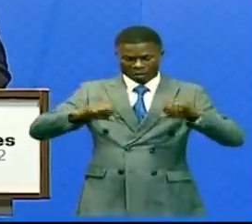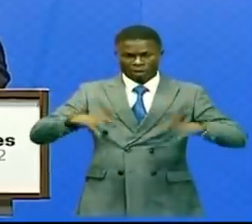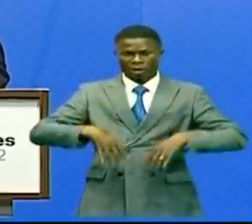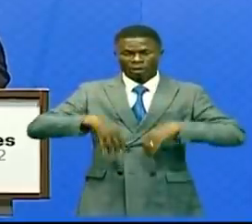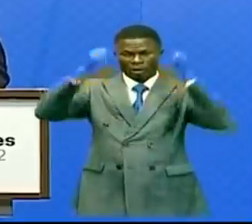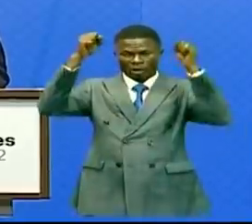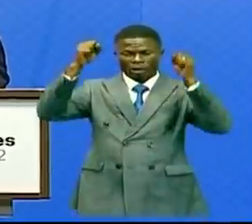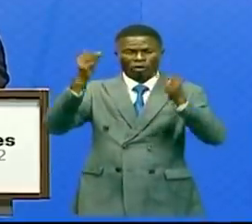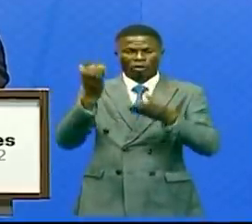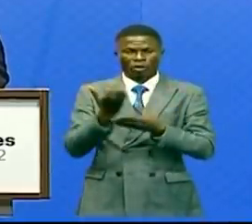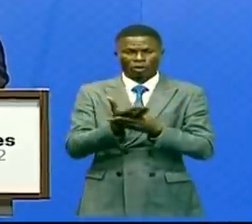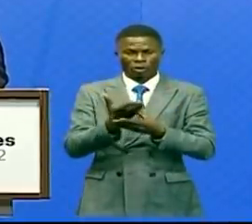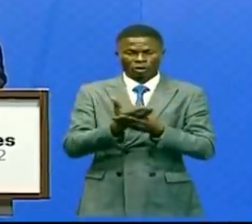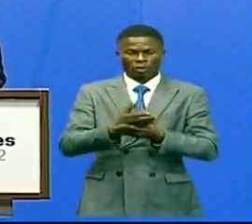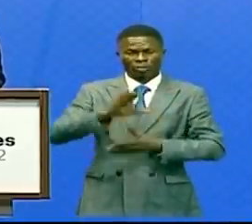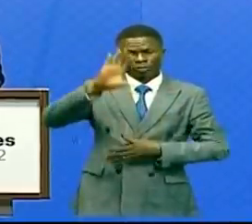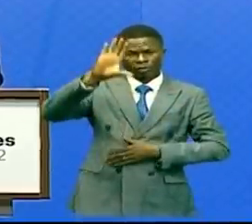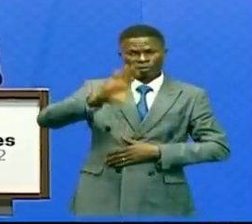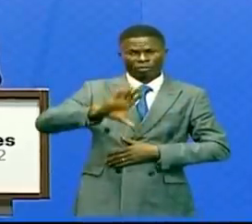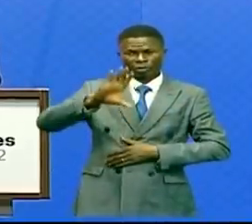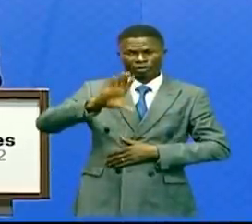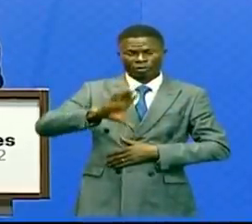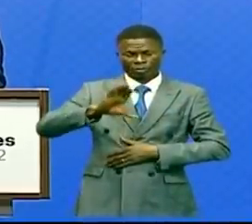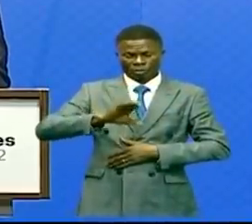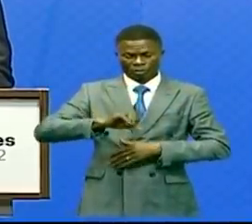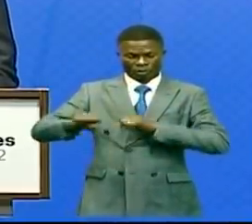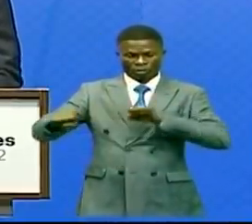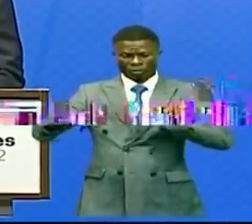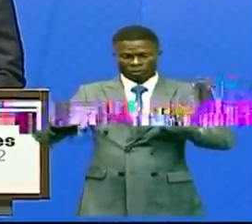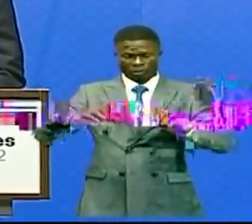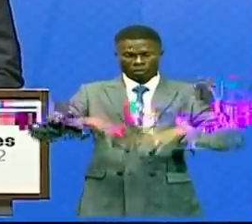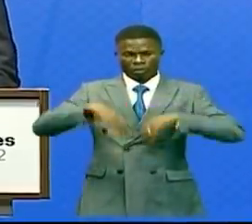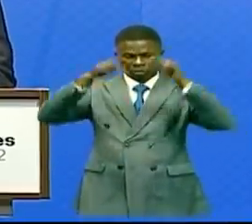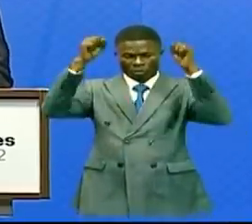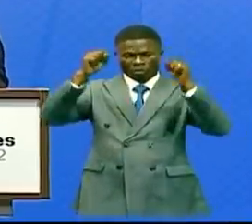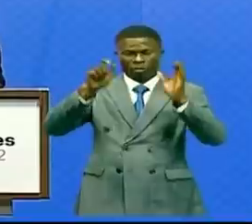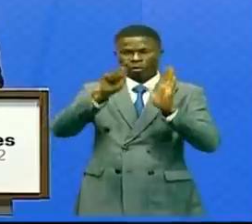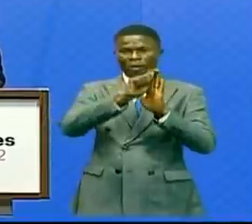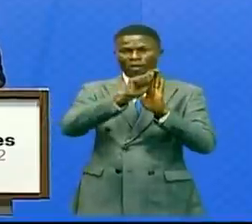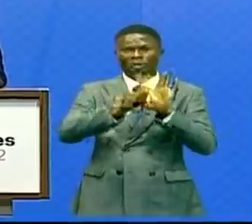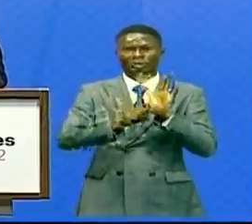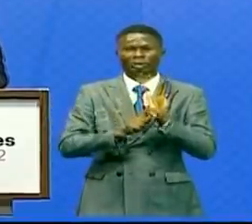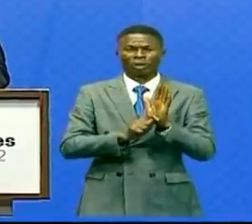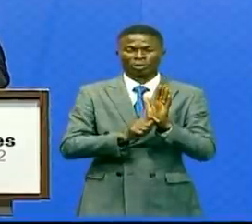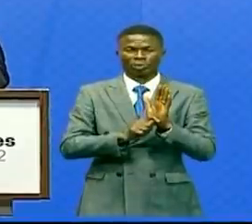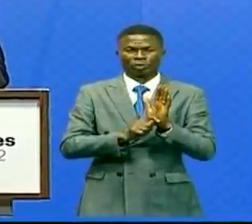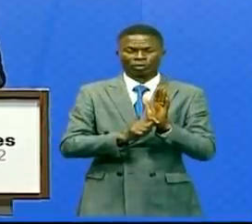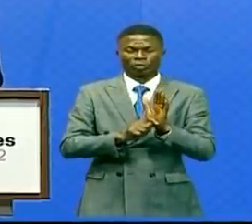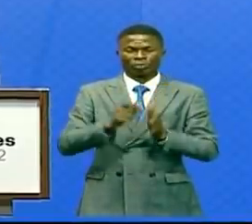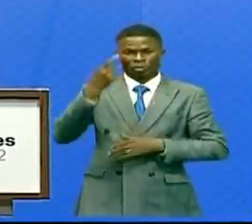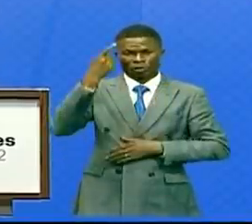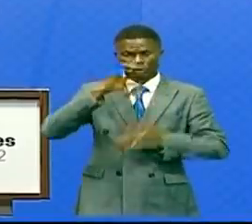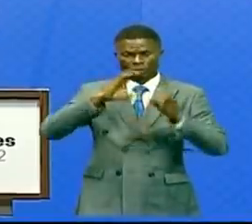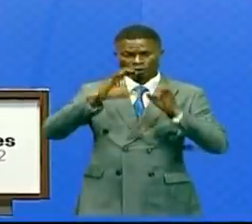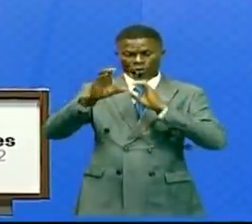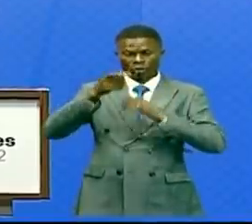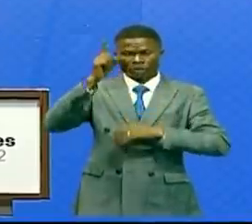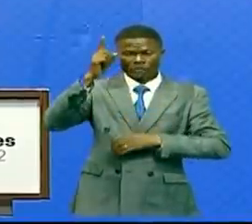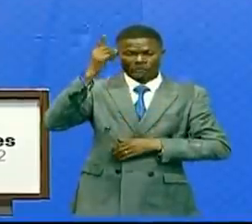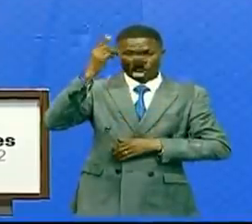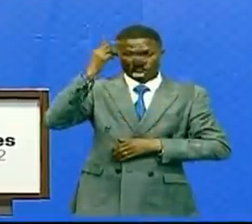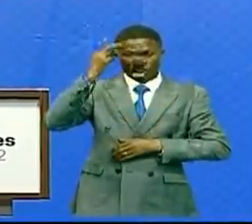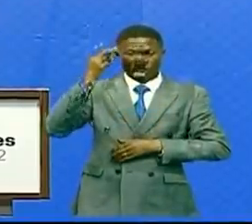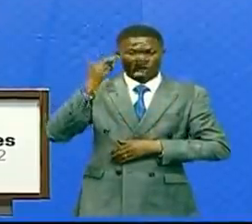d'un dossier. 5. Examen et adoption des textes. La communication du Premier ministre chef